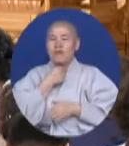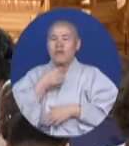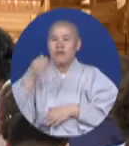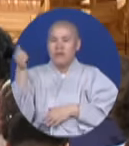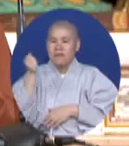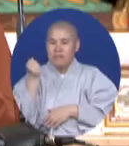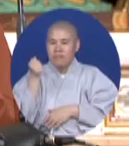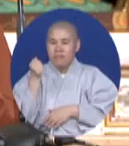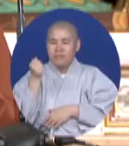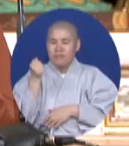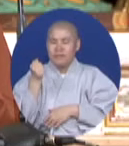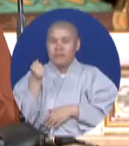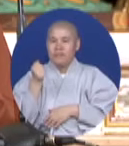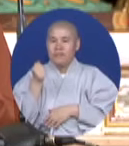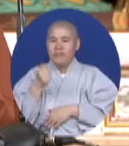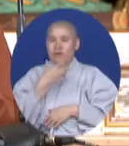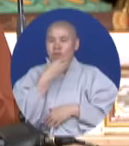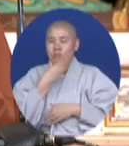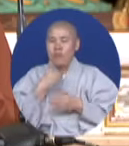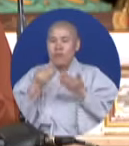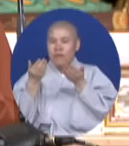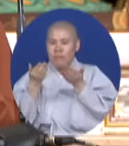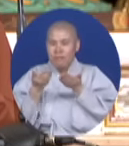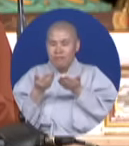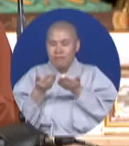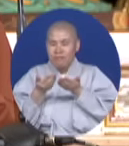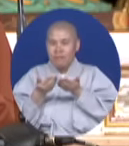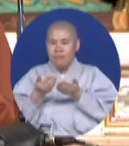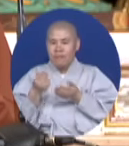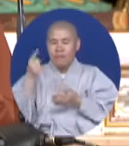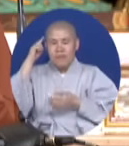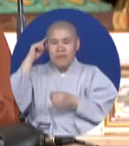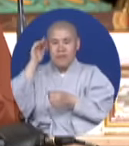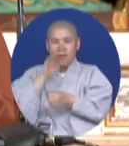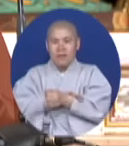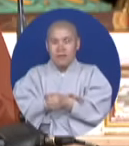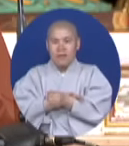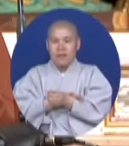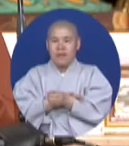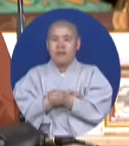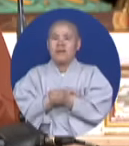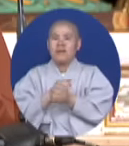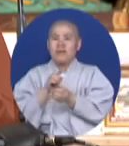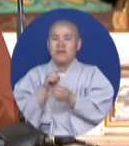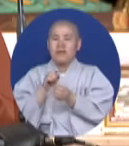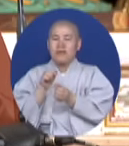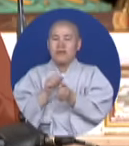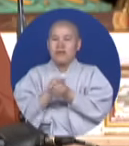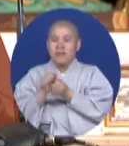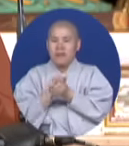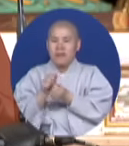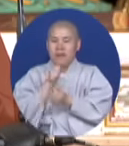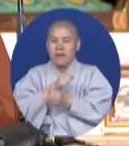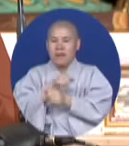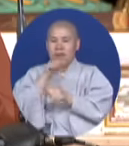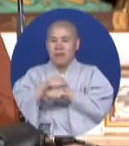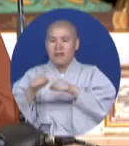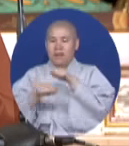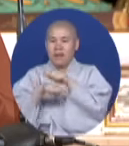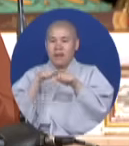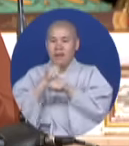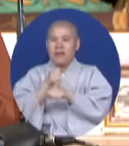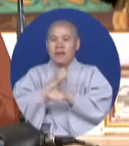복어를 닦고 지혜를 닦게 하는 게 그게 불교입니다 그래서 복을